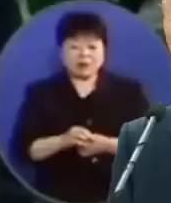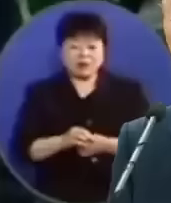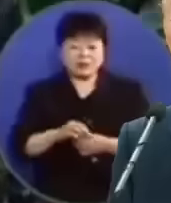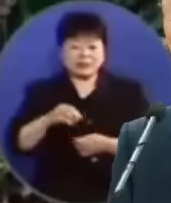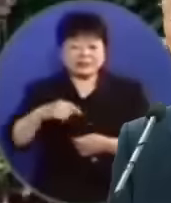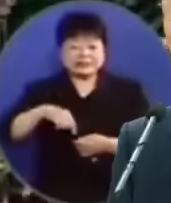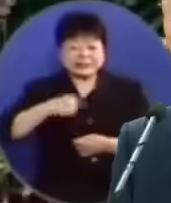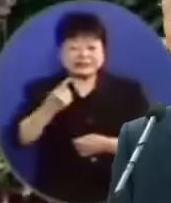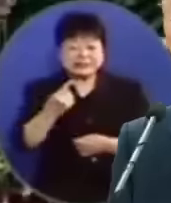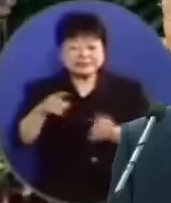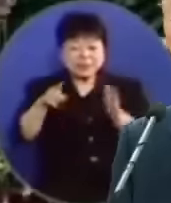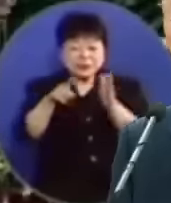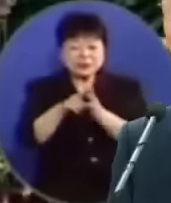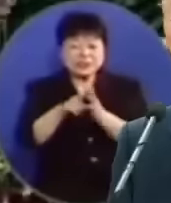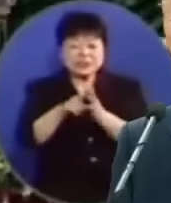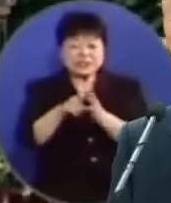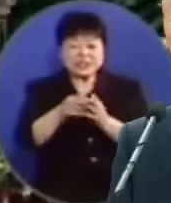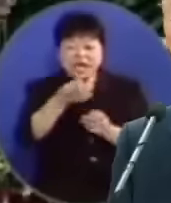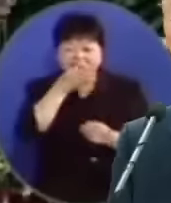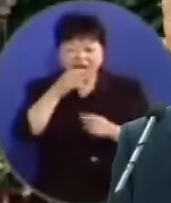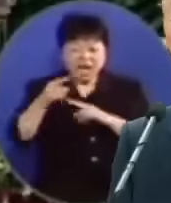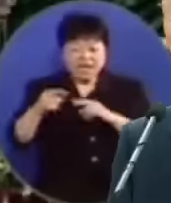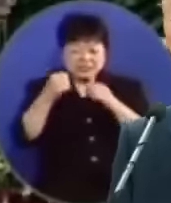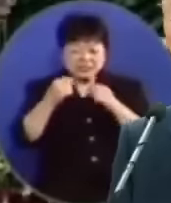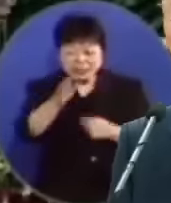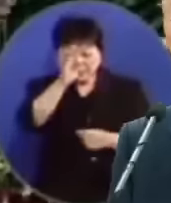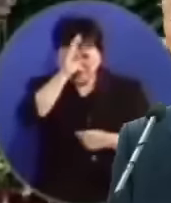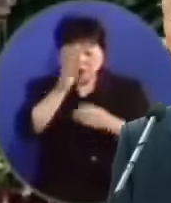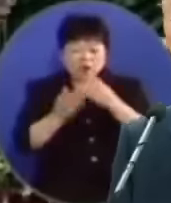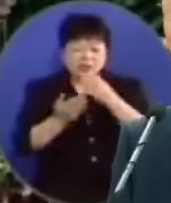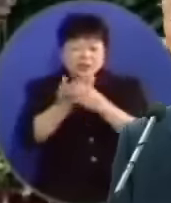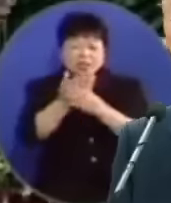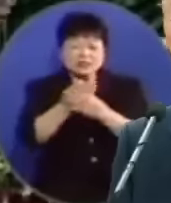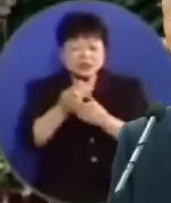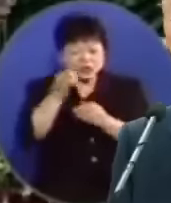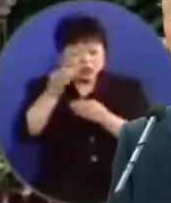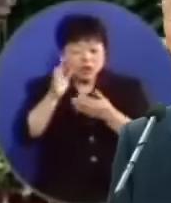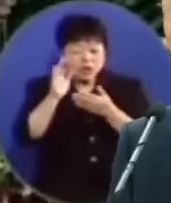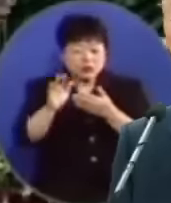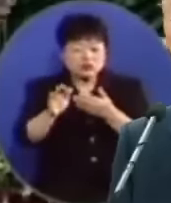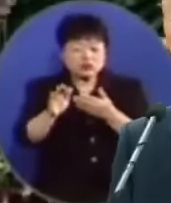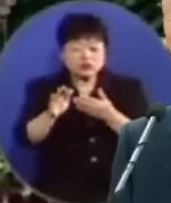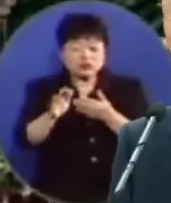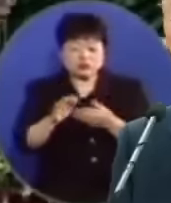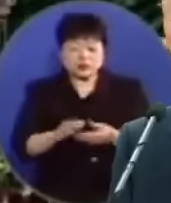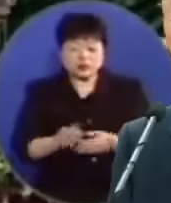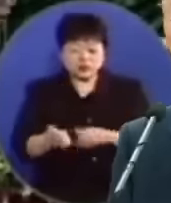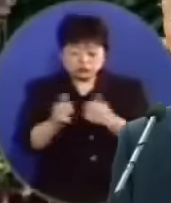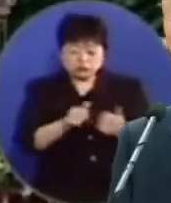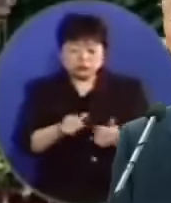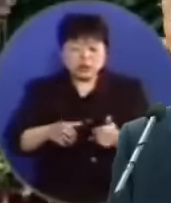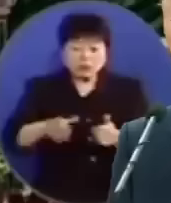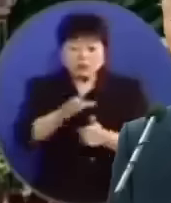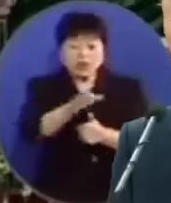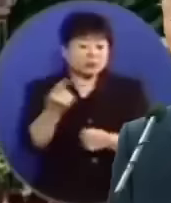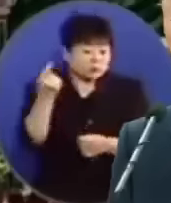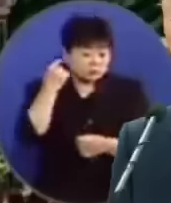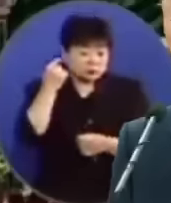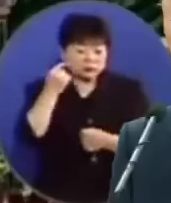위해서 이기주의로 살다가 병이 들어 6개월 이상 돼 못 산다는 사형 선고를 받고 난